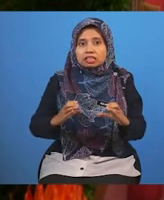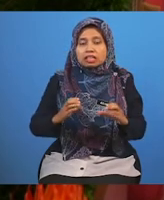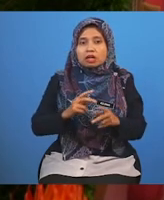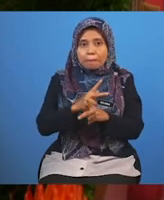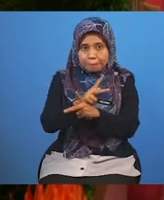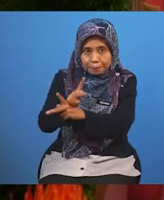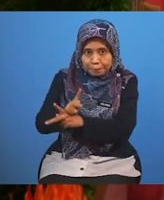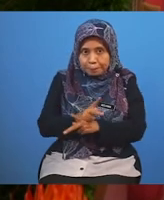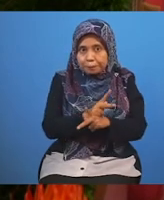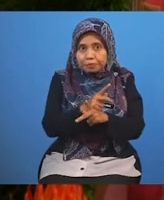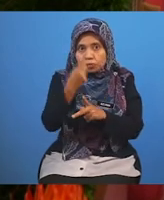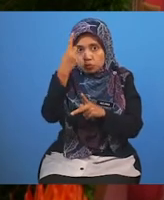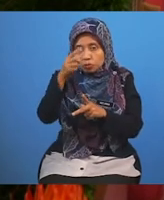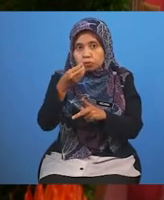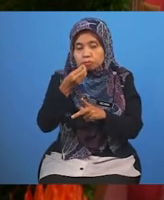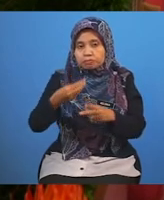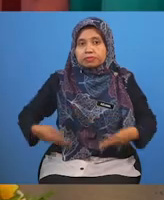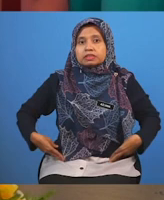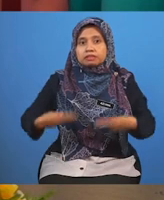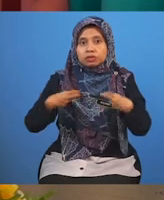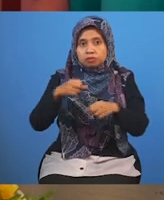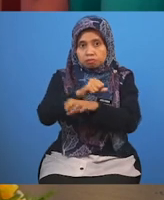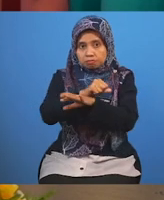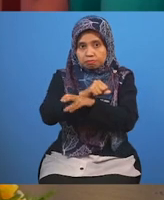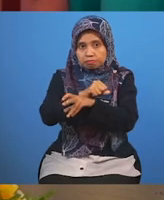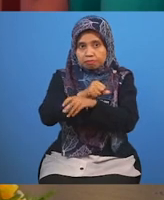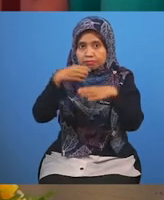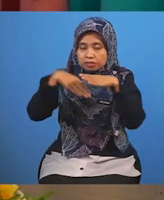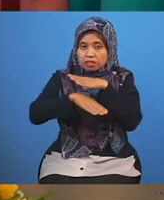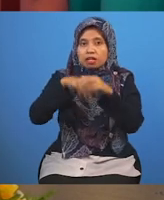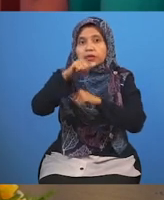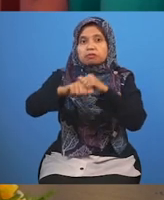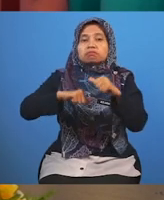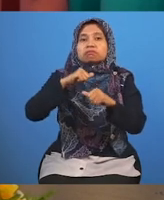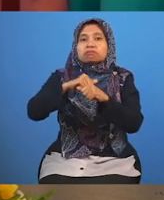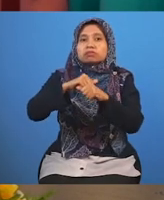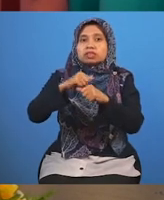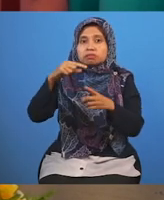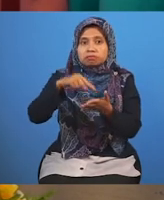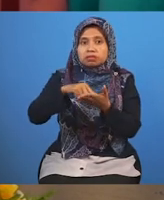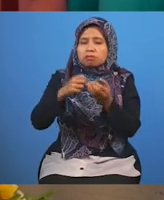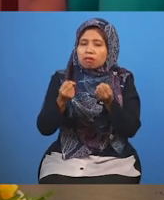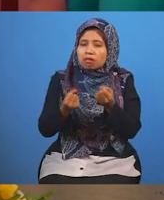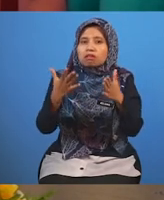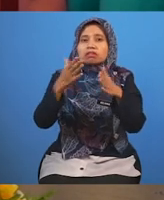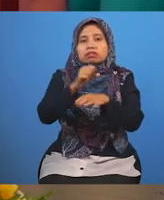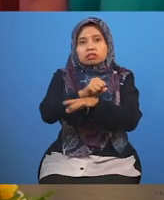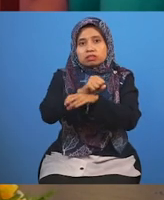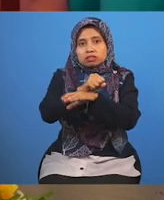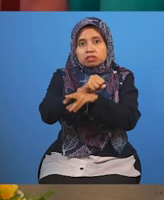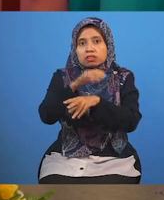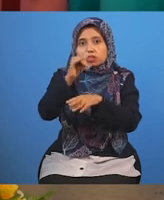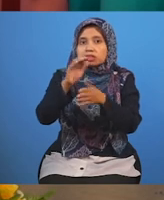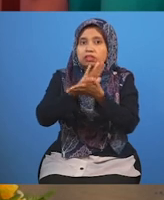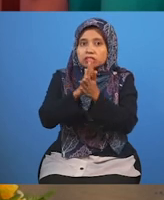penternakan bagi makanan hidup serangga. Di dalam alam semesta, terlalu banyak serangga yang telah